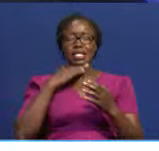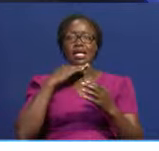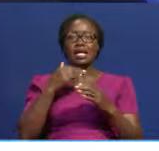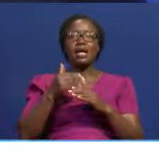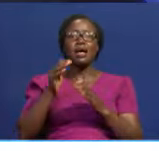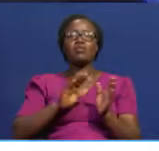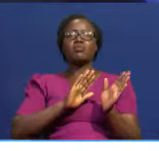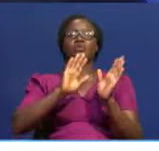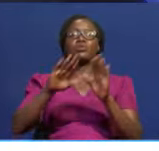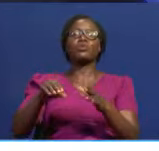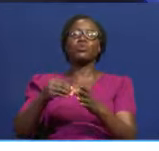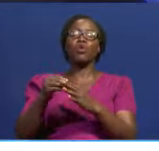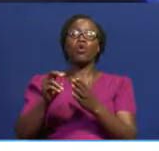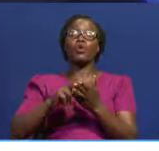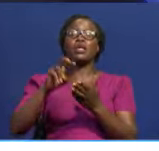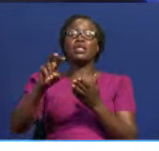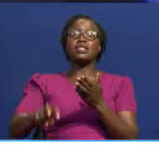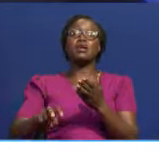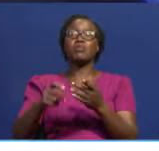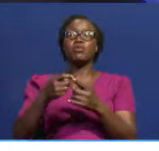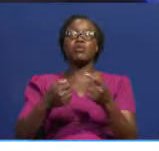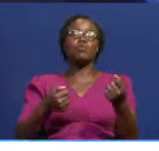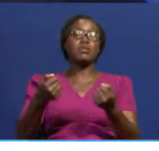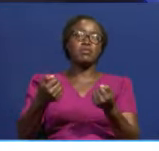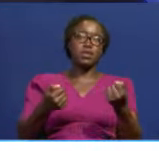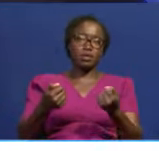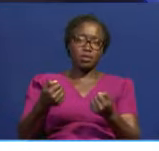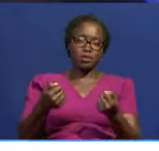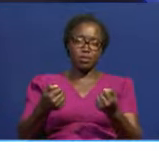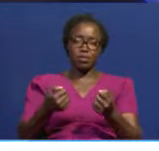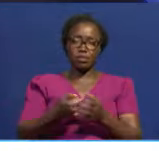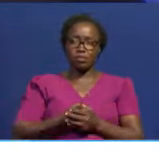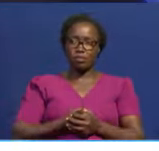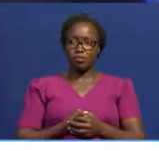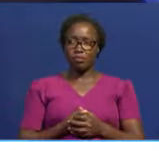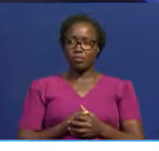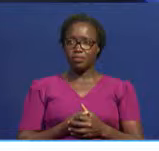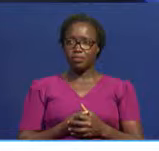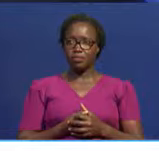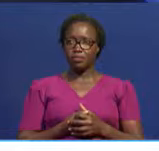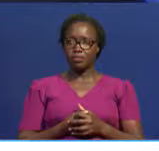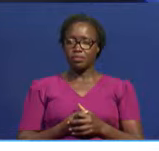ya kutupwa au kuruka kutoka kwa gari.